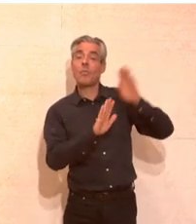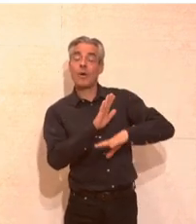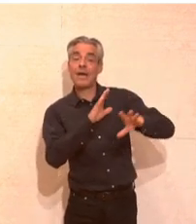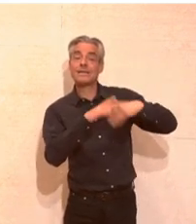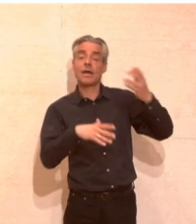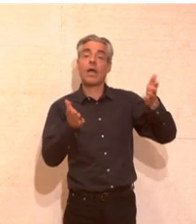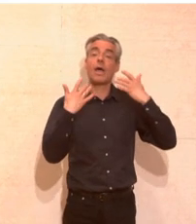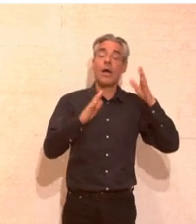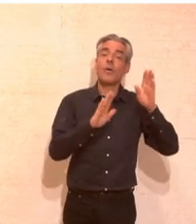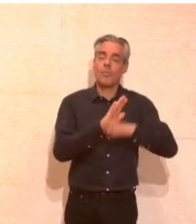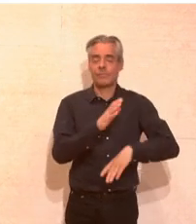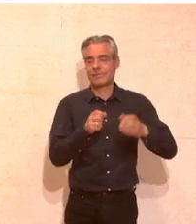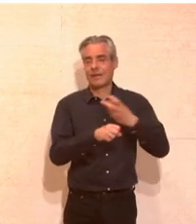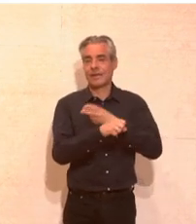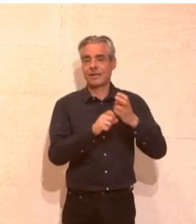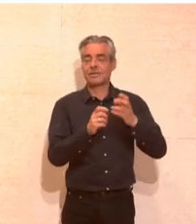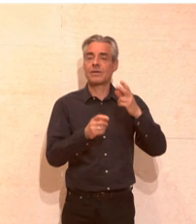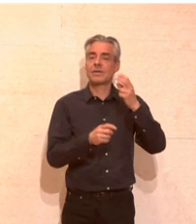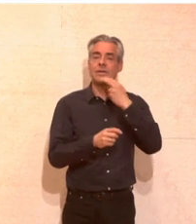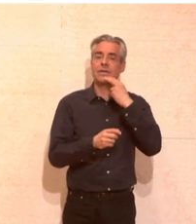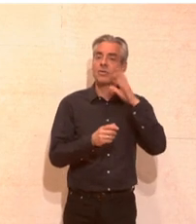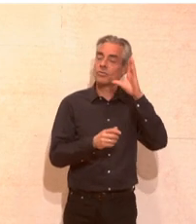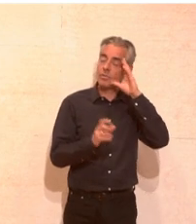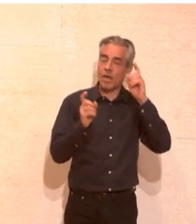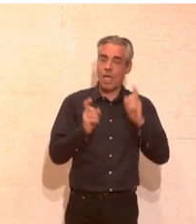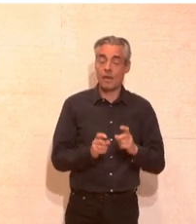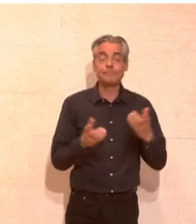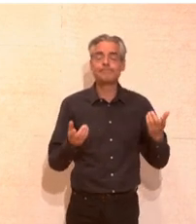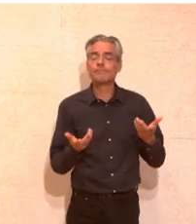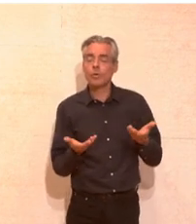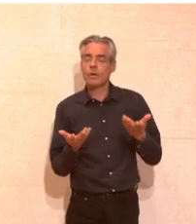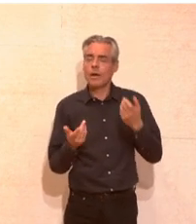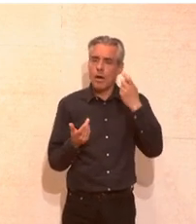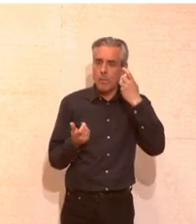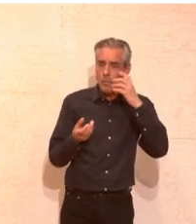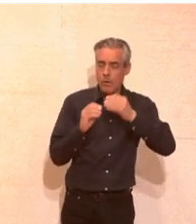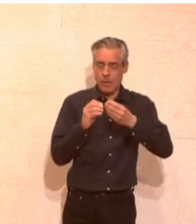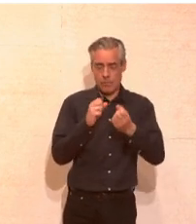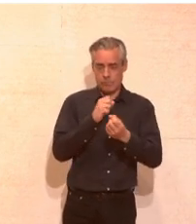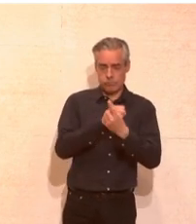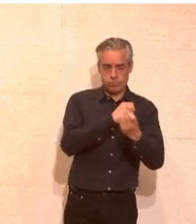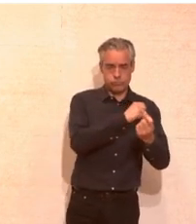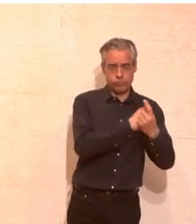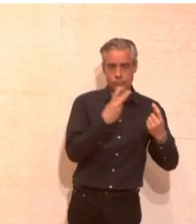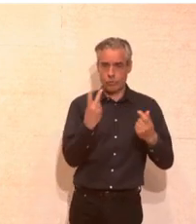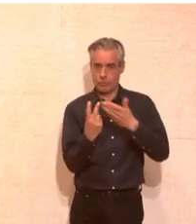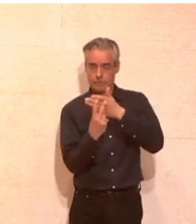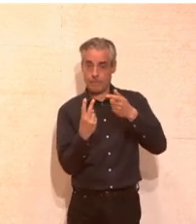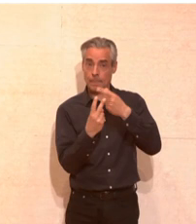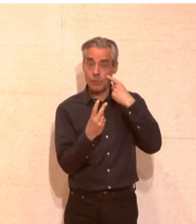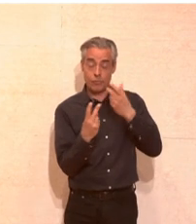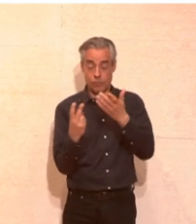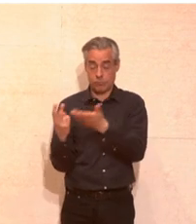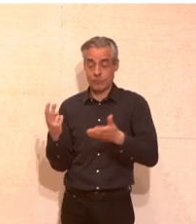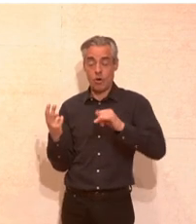l'extérieur. Alors, en fait, on voit pointe deux choses qui vont être problématiques pour le